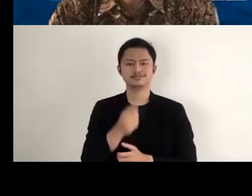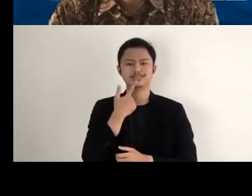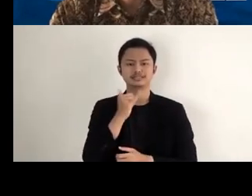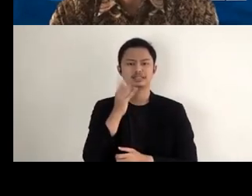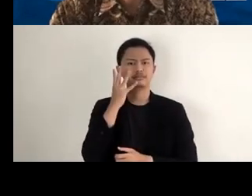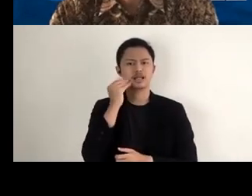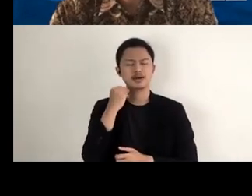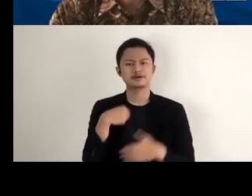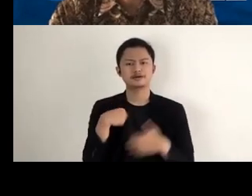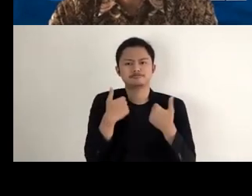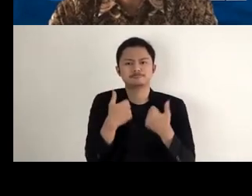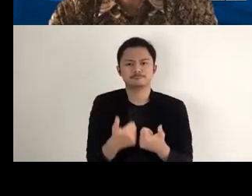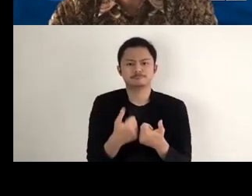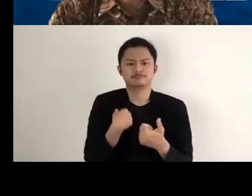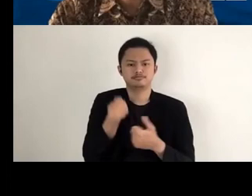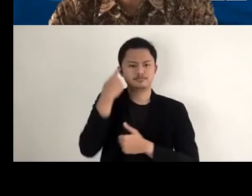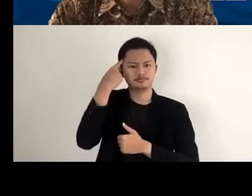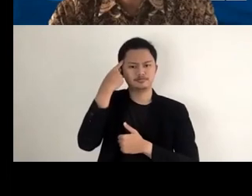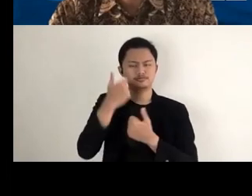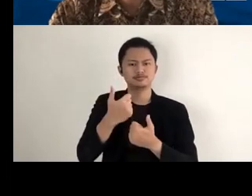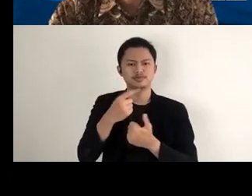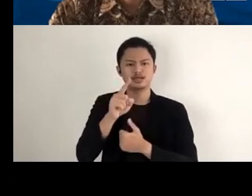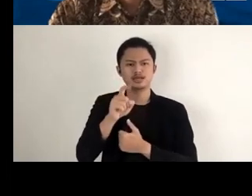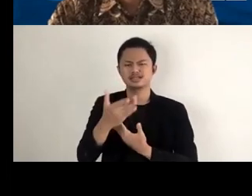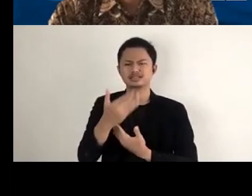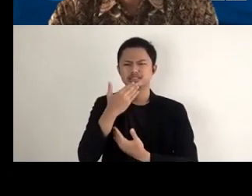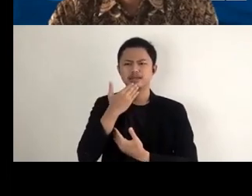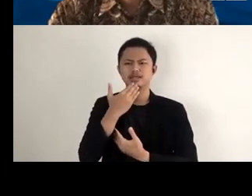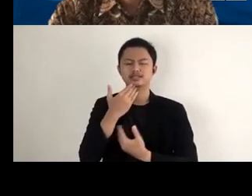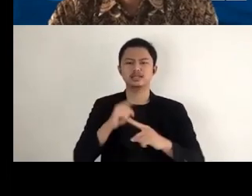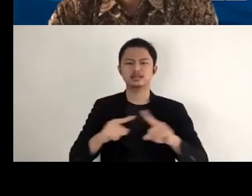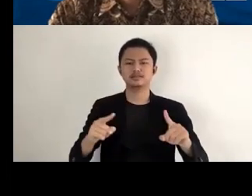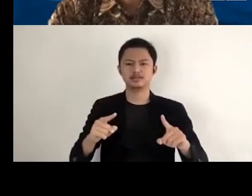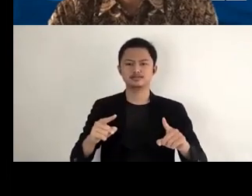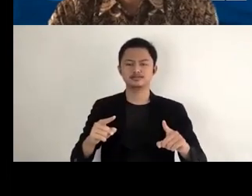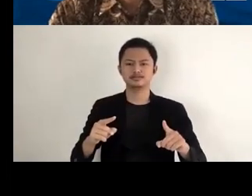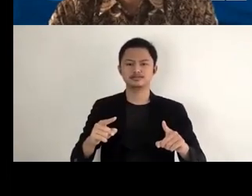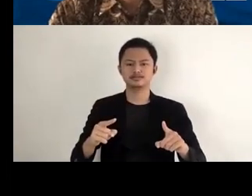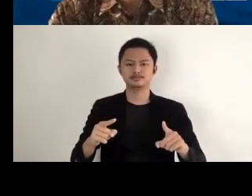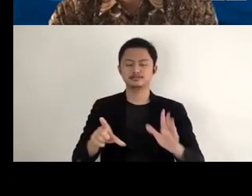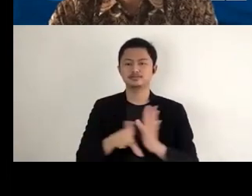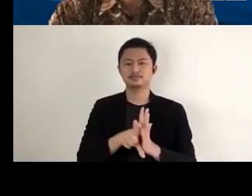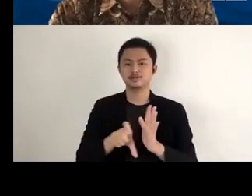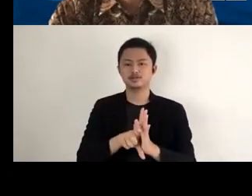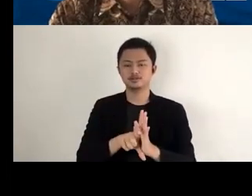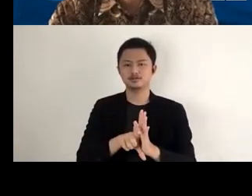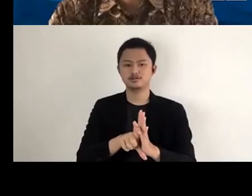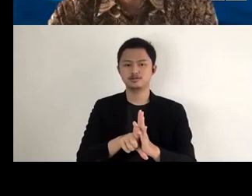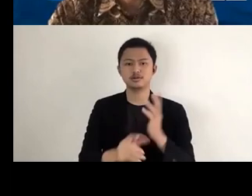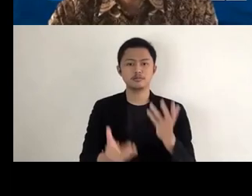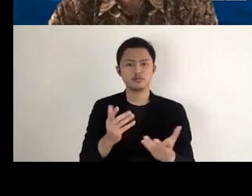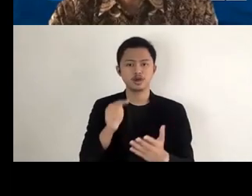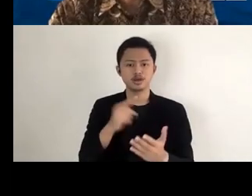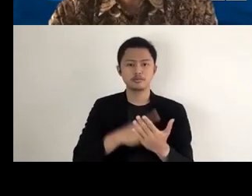berharga mungkin dan saya kira hal sederhana adalah ketika ini sebuah